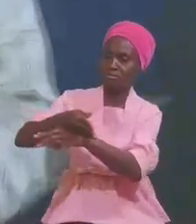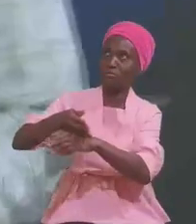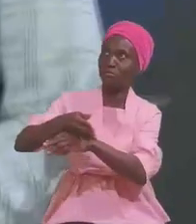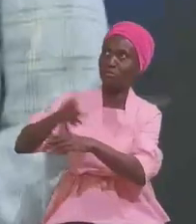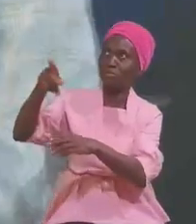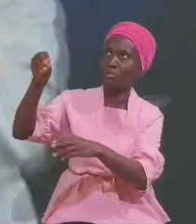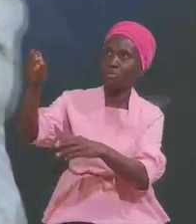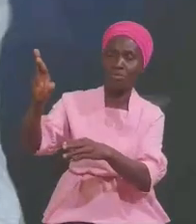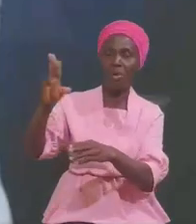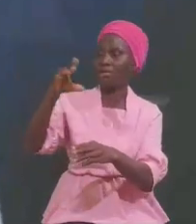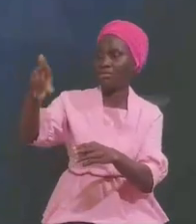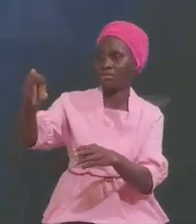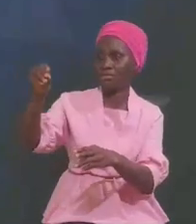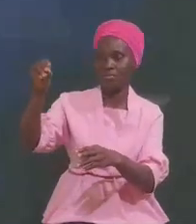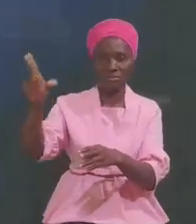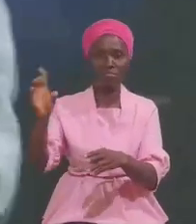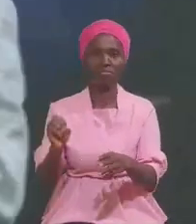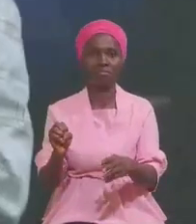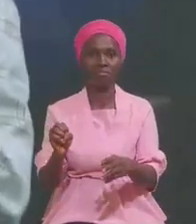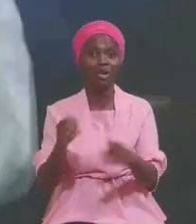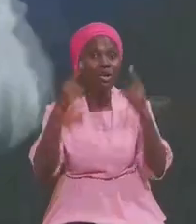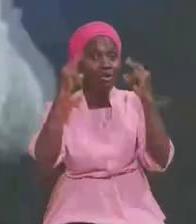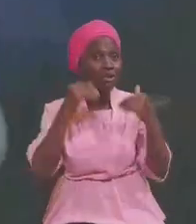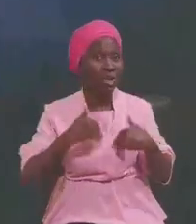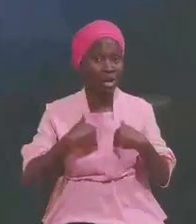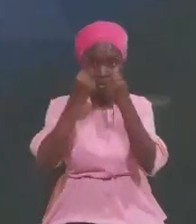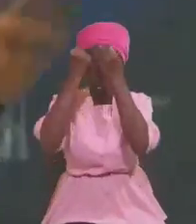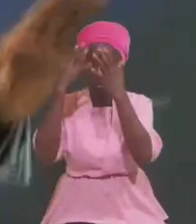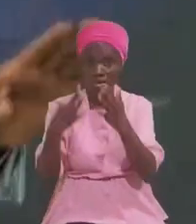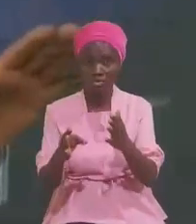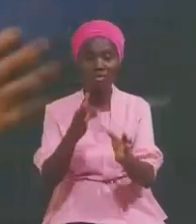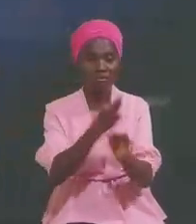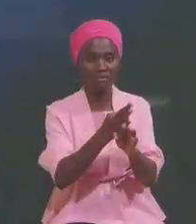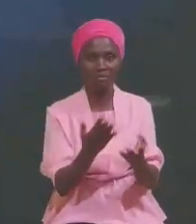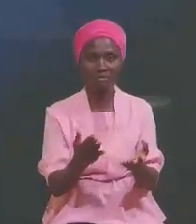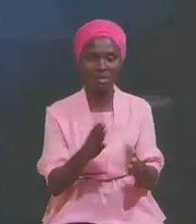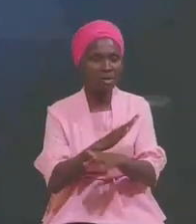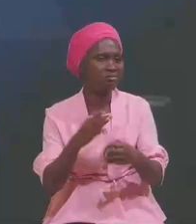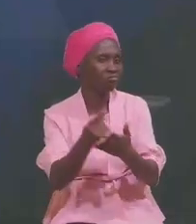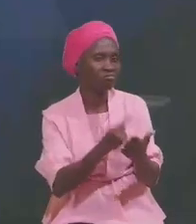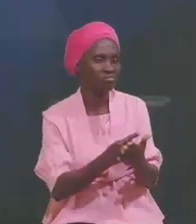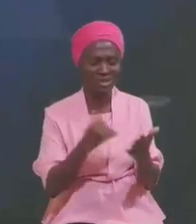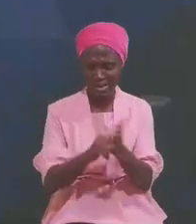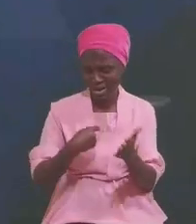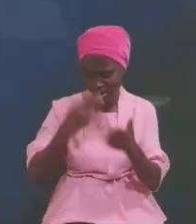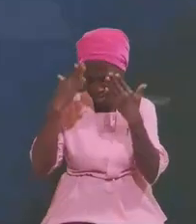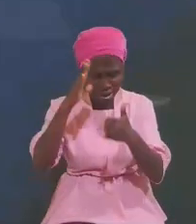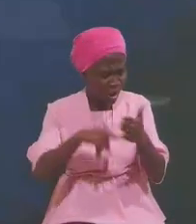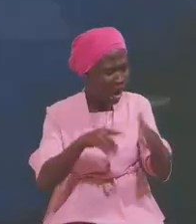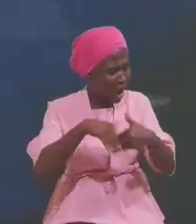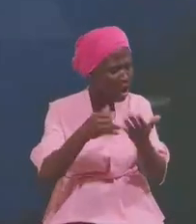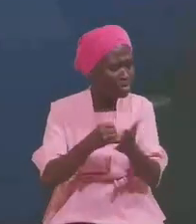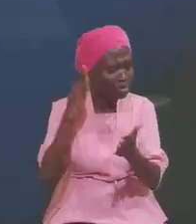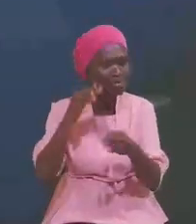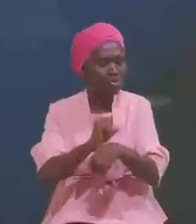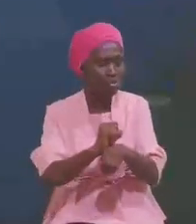de faire un serpent d'airain et accroché à une pierre, à une perche. Mais Moïse